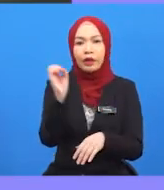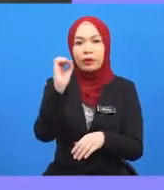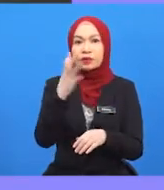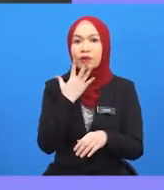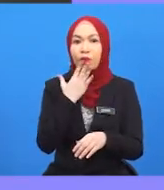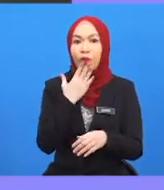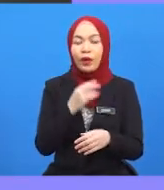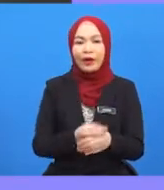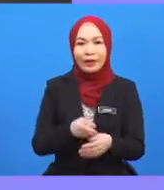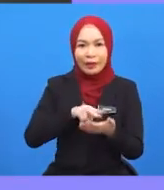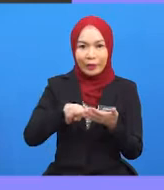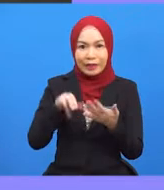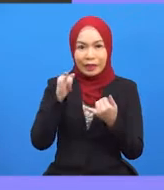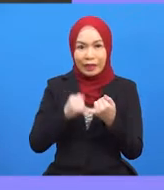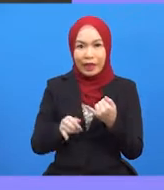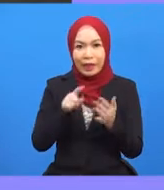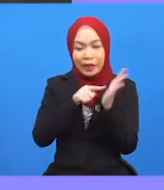Bacaan akhir biuret menunjukkan